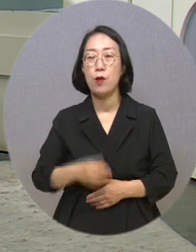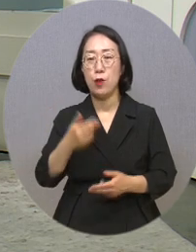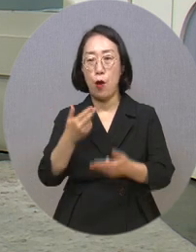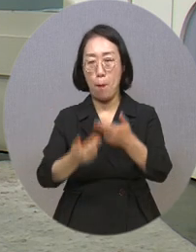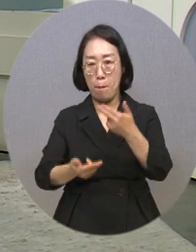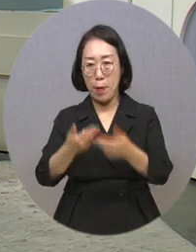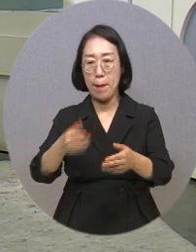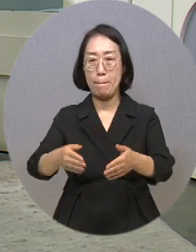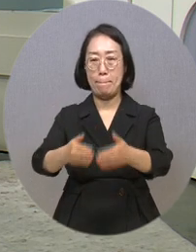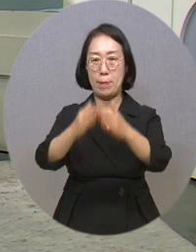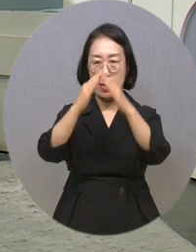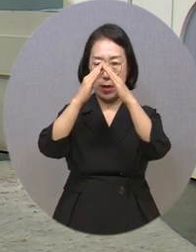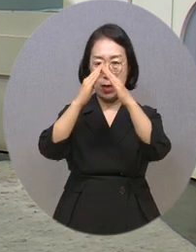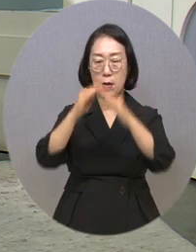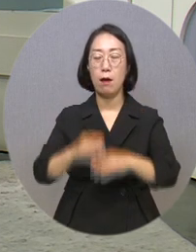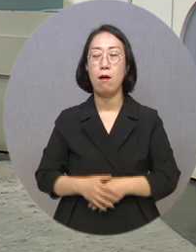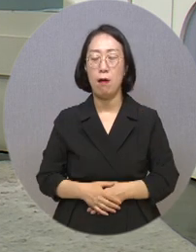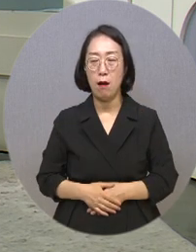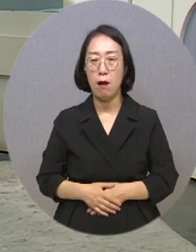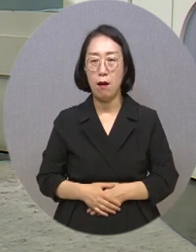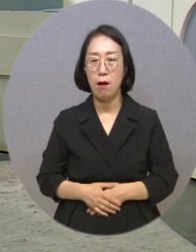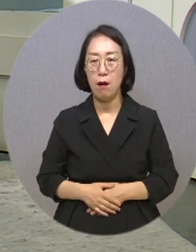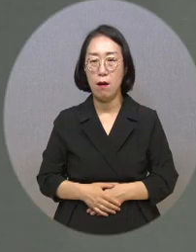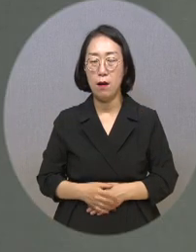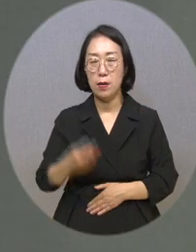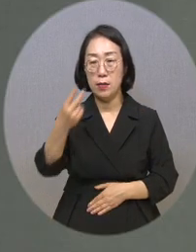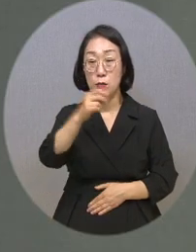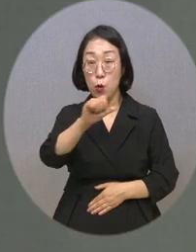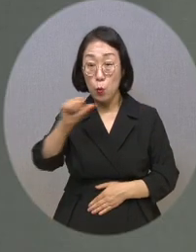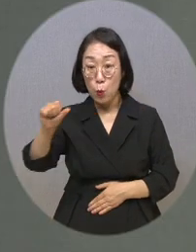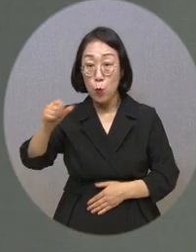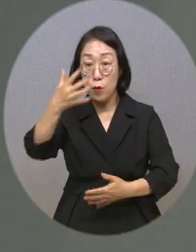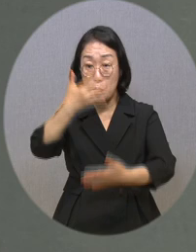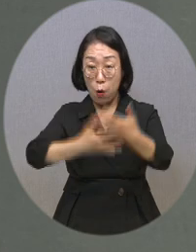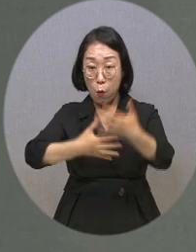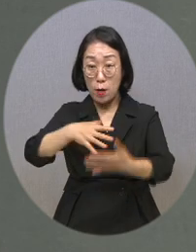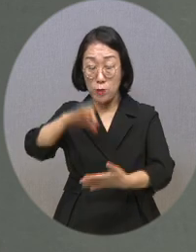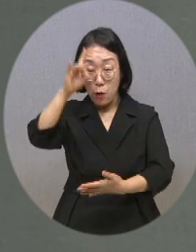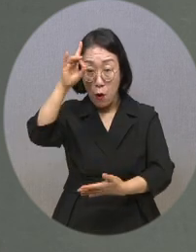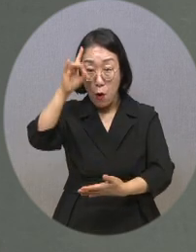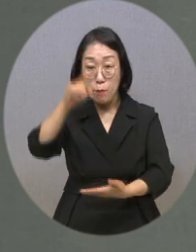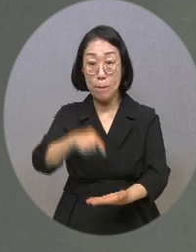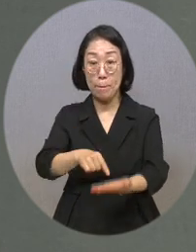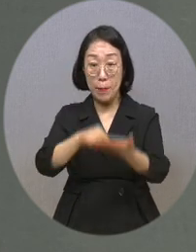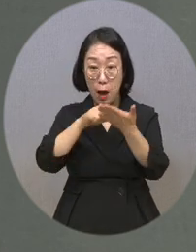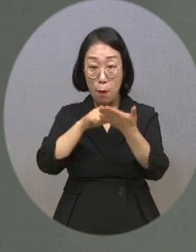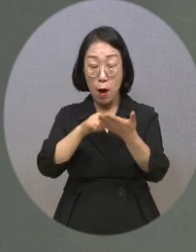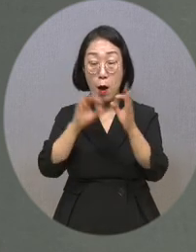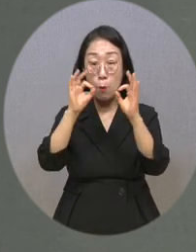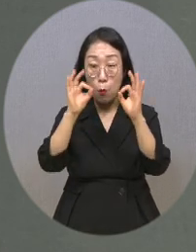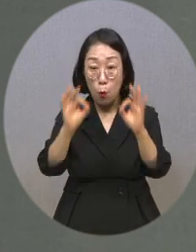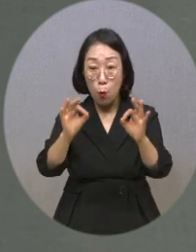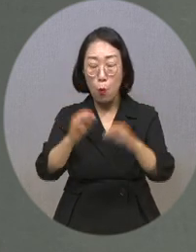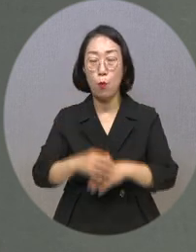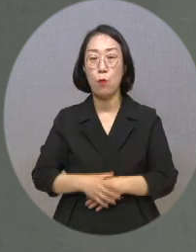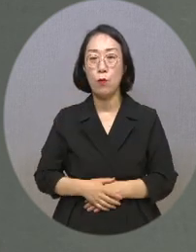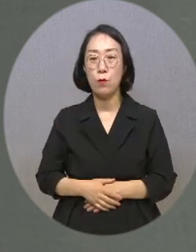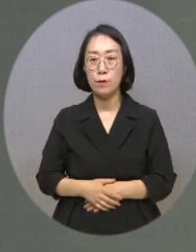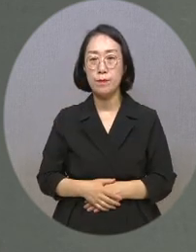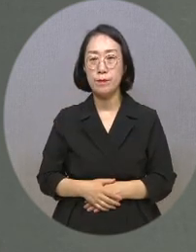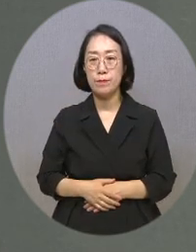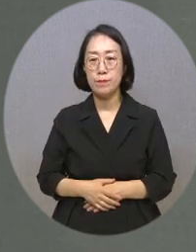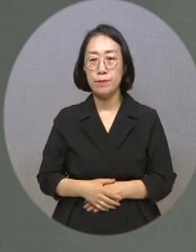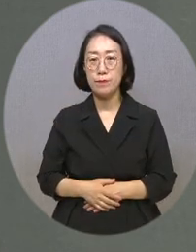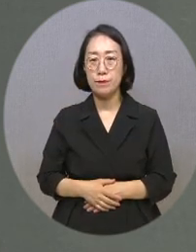세월이 지나서. 네, 네. 예. 아, 그게 2005년도에 마라톤이 국내에서 상영 제작이 네, 예. 돼가지고 네, 네. 결국은 예,